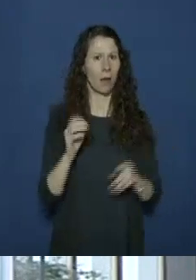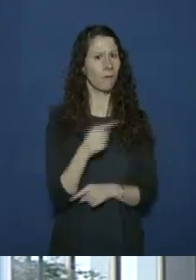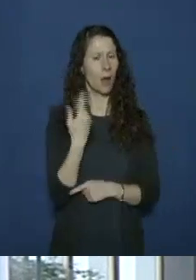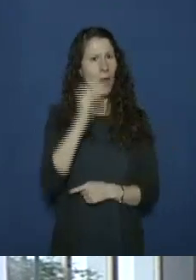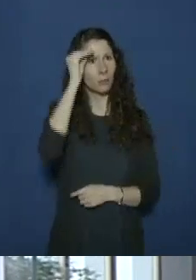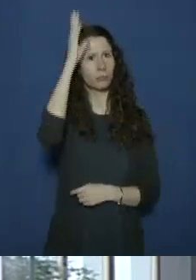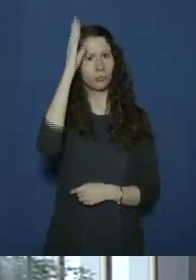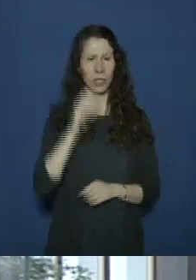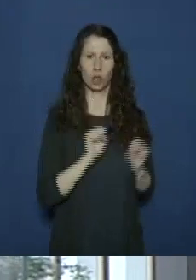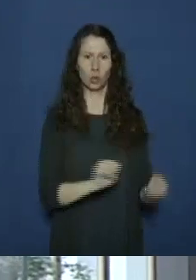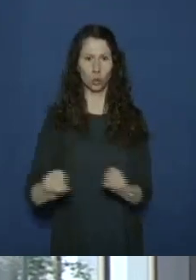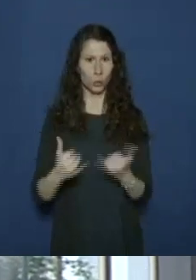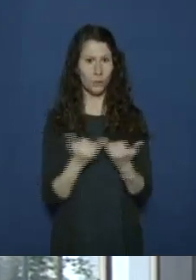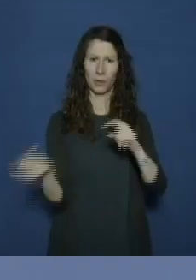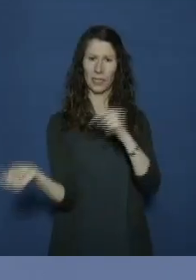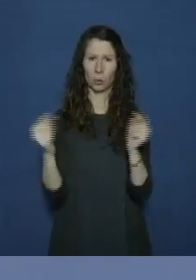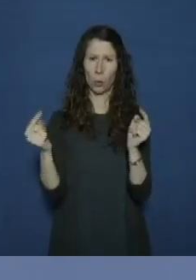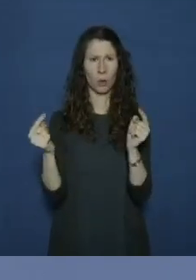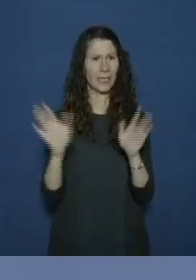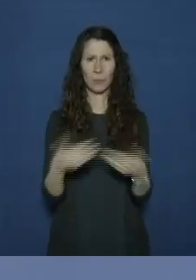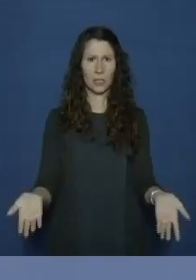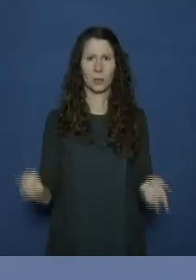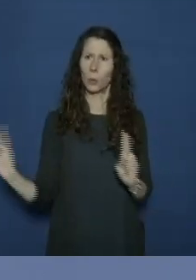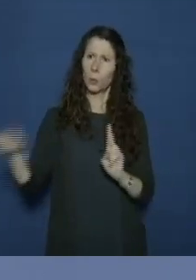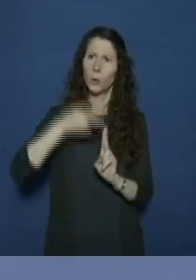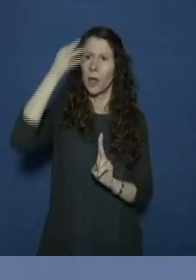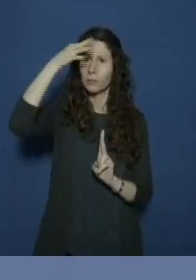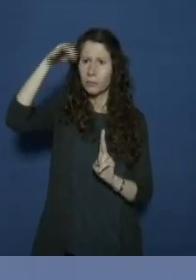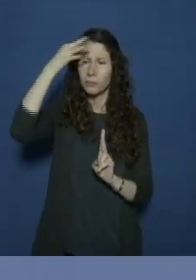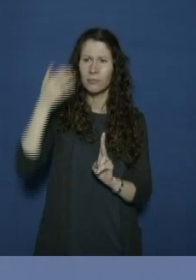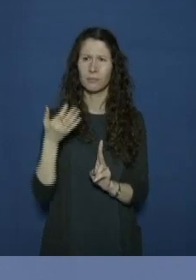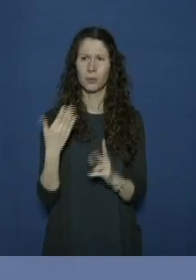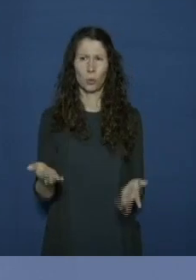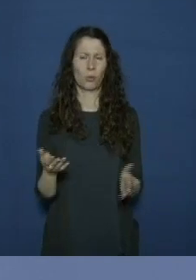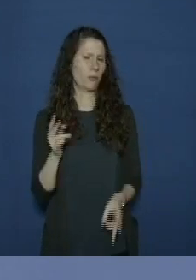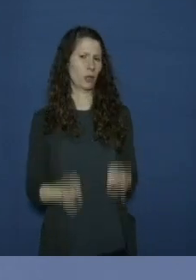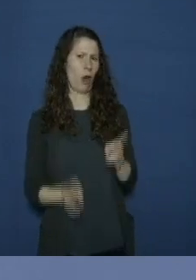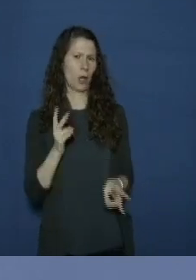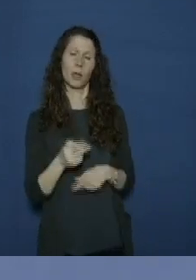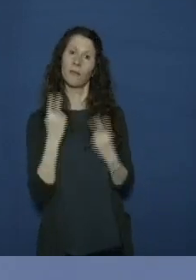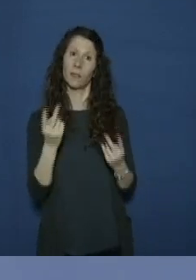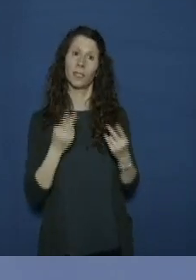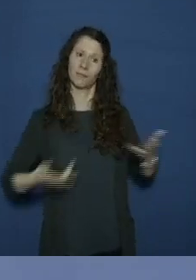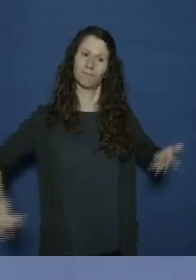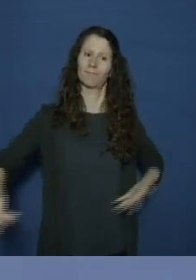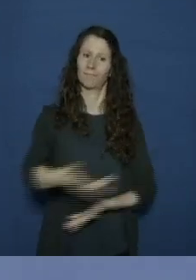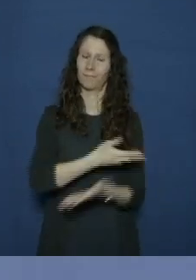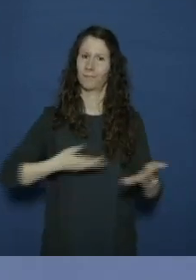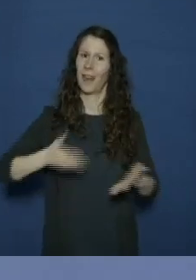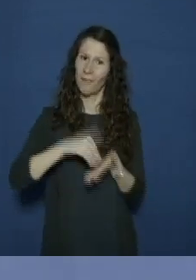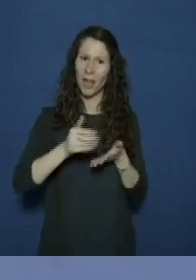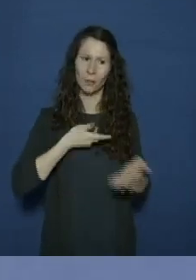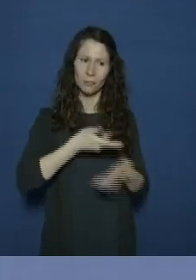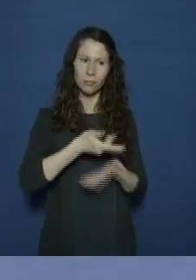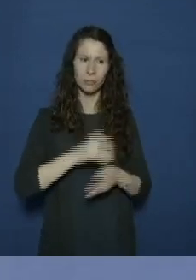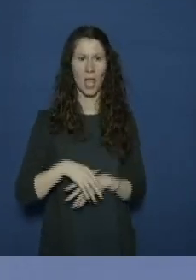ein Dialogangebot gemacht. Entscheidend ist, dass wir im Gespräch miteinander bleiben. Deswegen kann ich mir auch gut vorstellen, ich weiß nicht, wer da